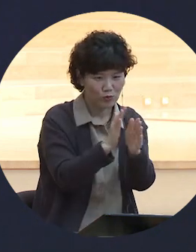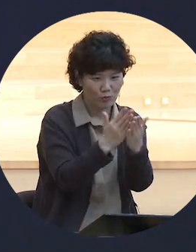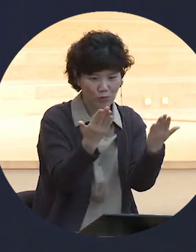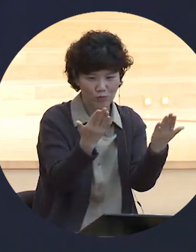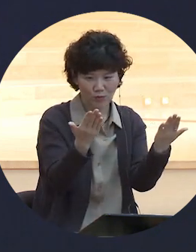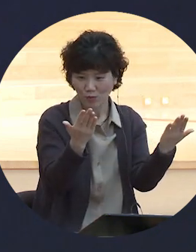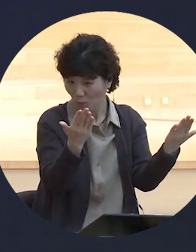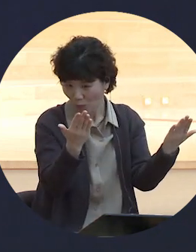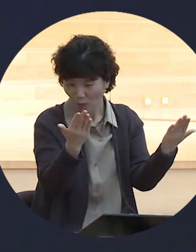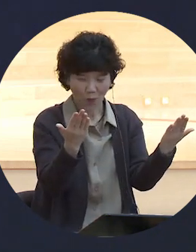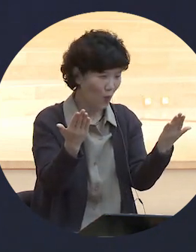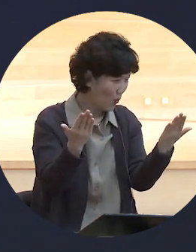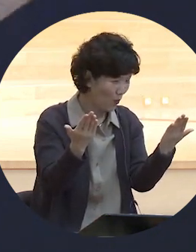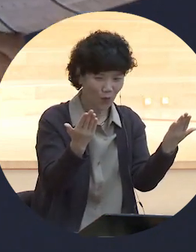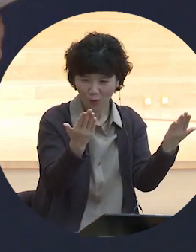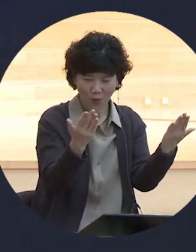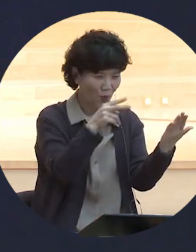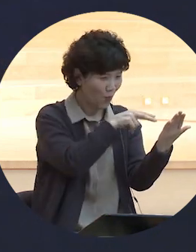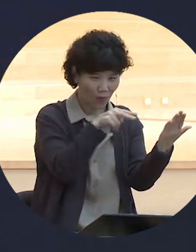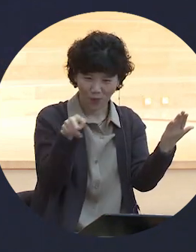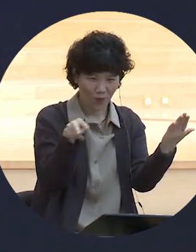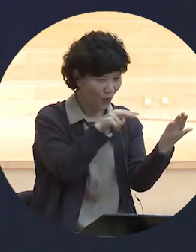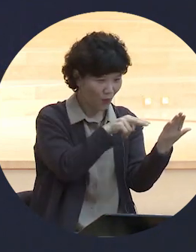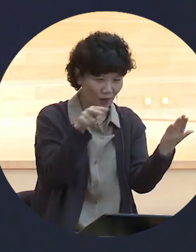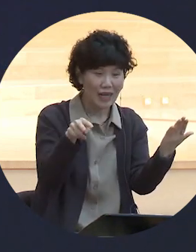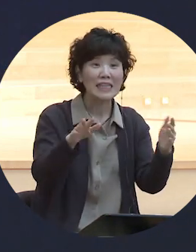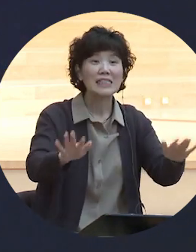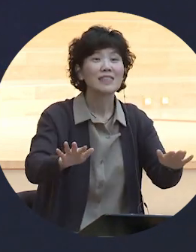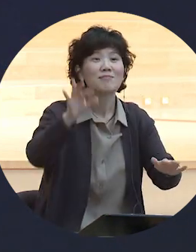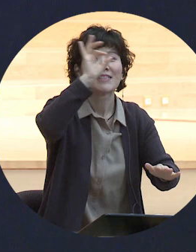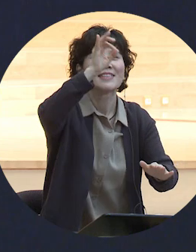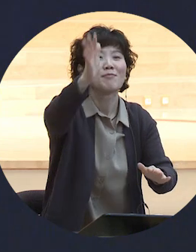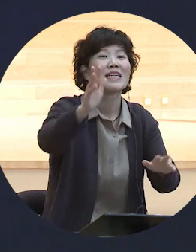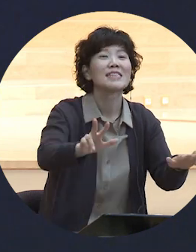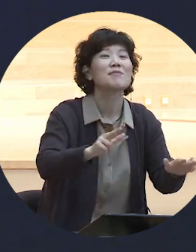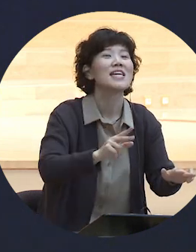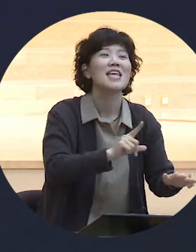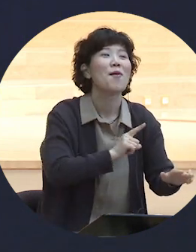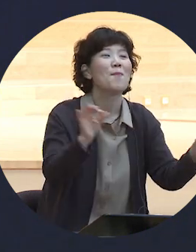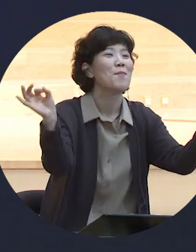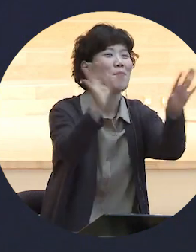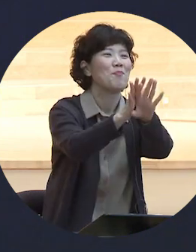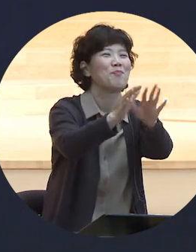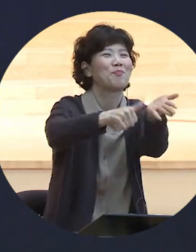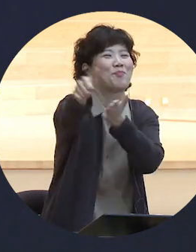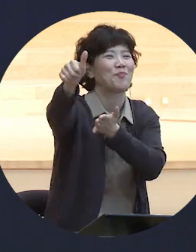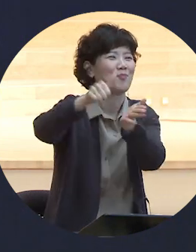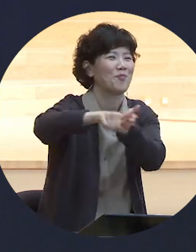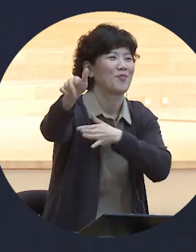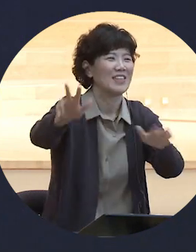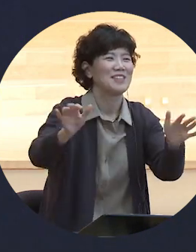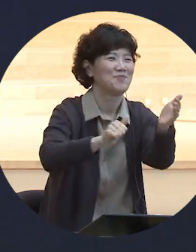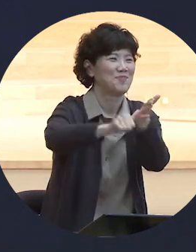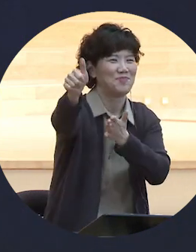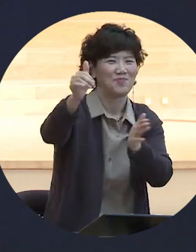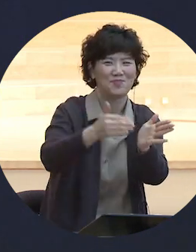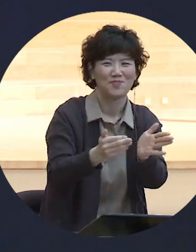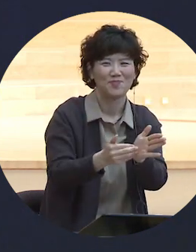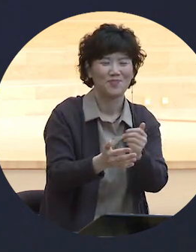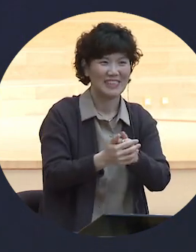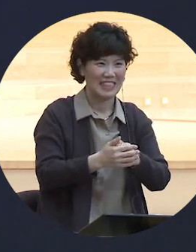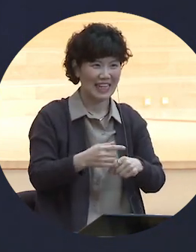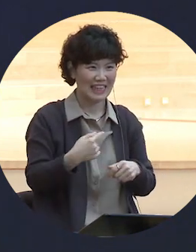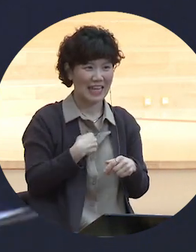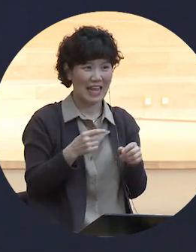보고 이걸 쳐다보고 지금은 없습니다. 이름 찾지 마세요. 지금 지웠습니다. 없습니다.